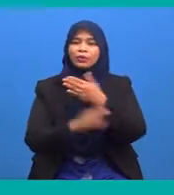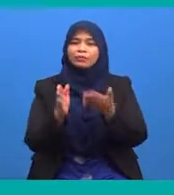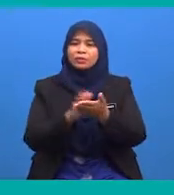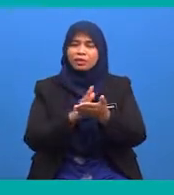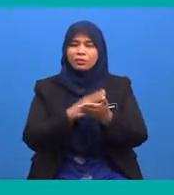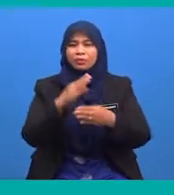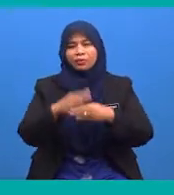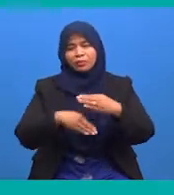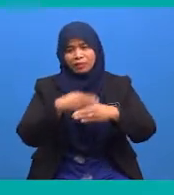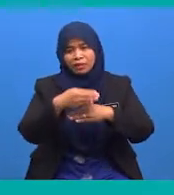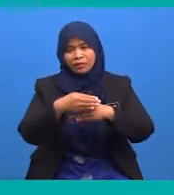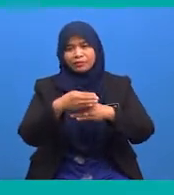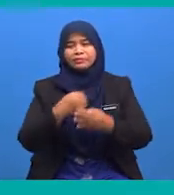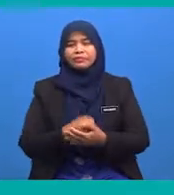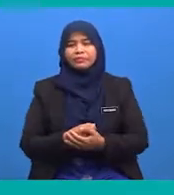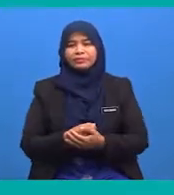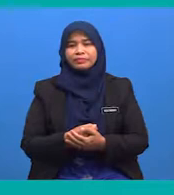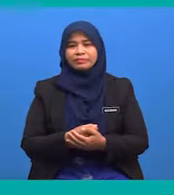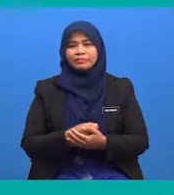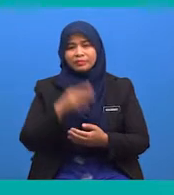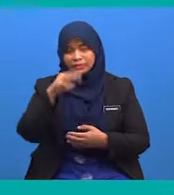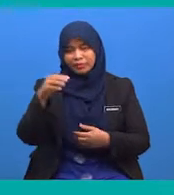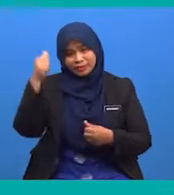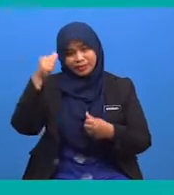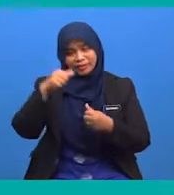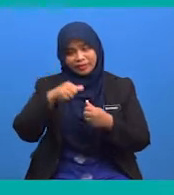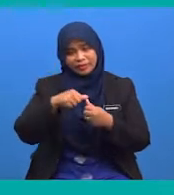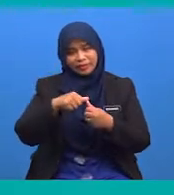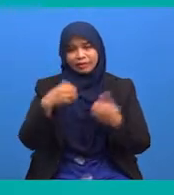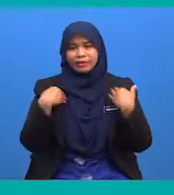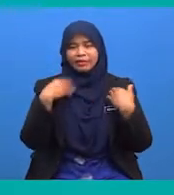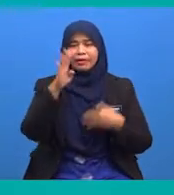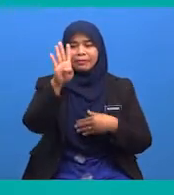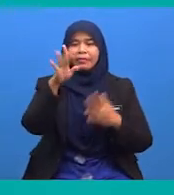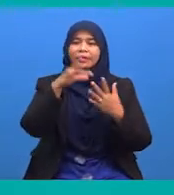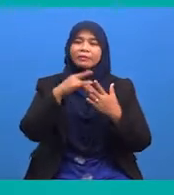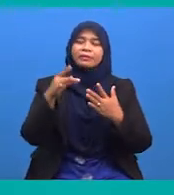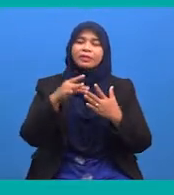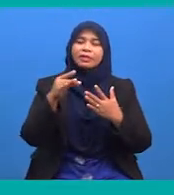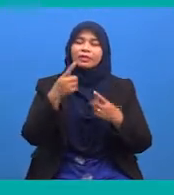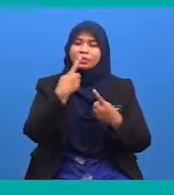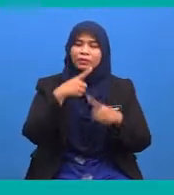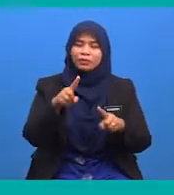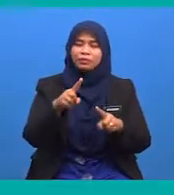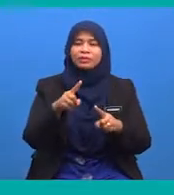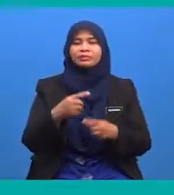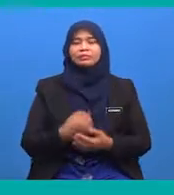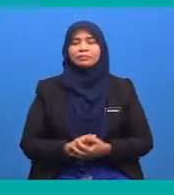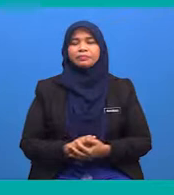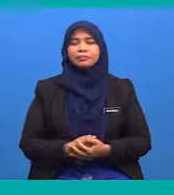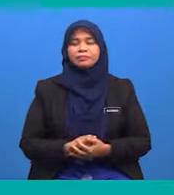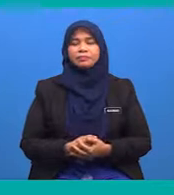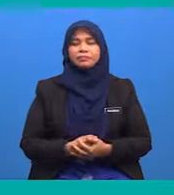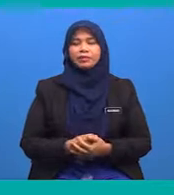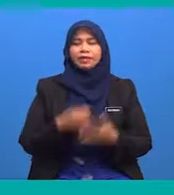balutan? Adakah murid-murid masih ingat? Empat pilihan jawapan Ustaz senaraikan untuk pilihan